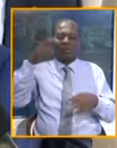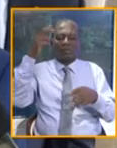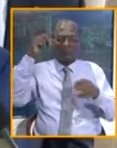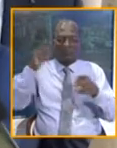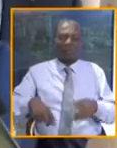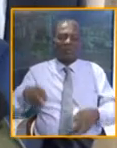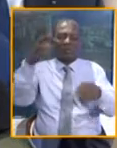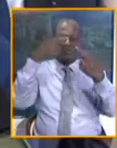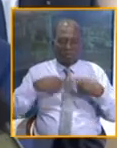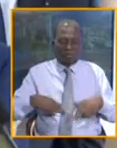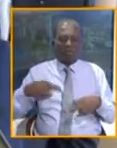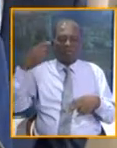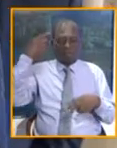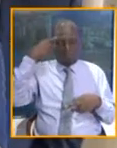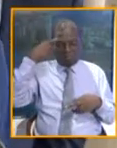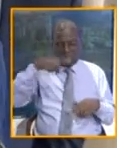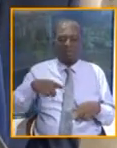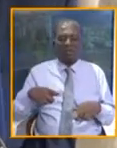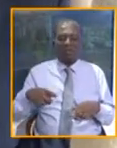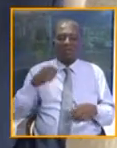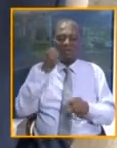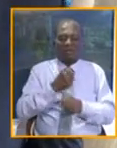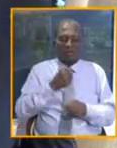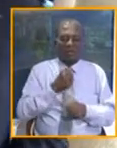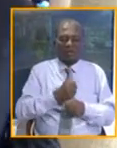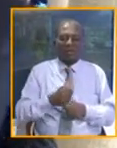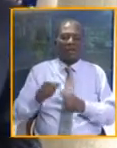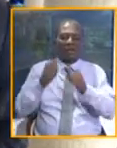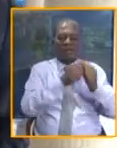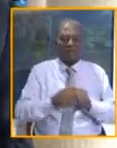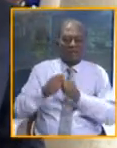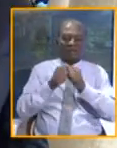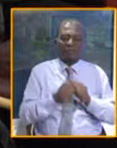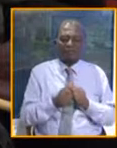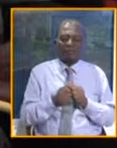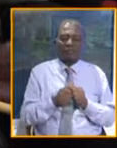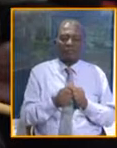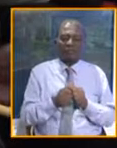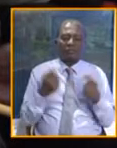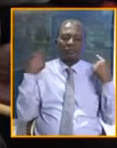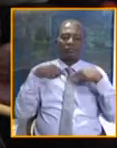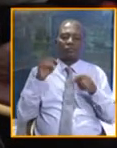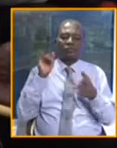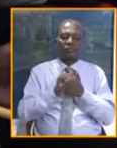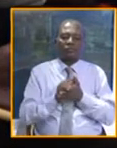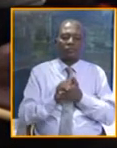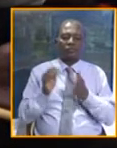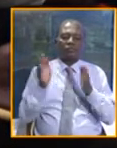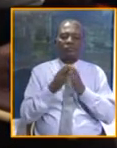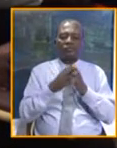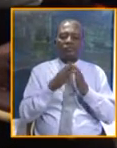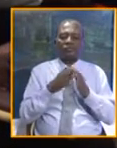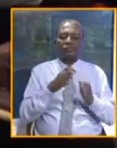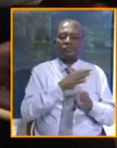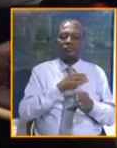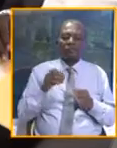porter notre habit de frères et sœurs pour travailler, pour nous donner la main et avancer ensemble. Au cours de cette session, les textes qui